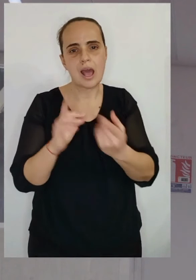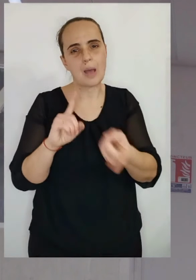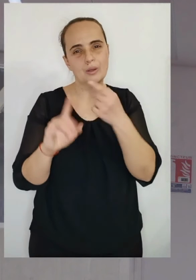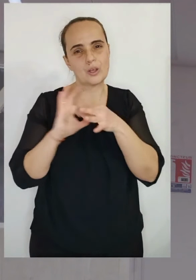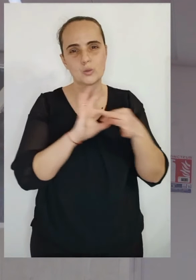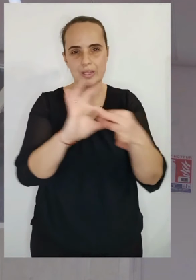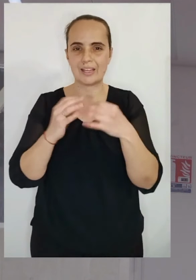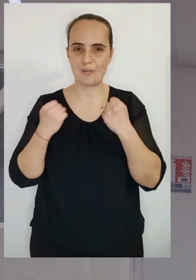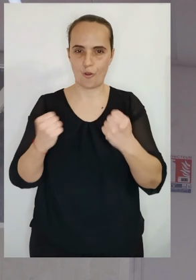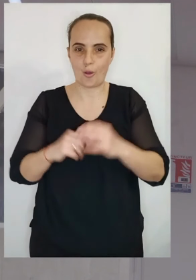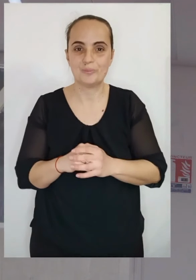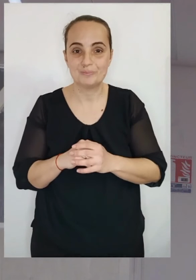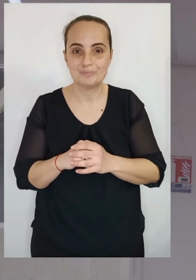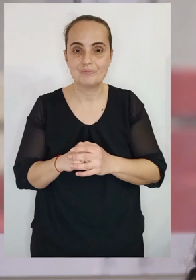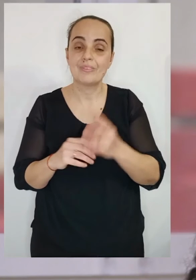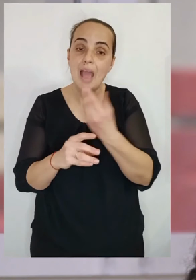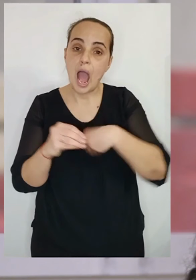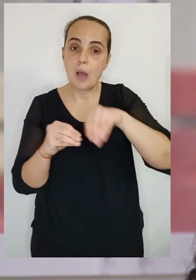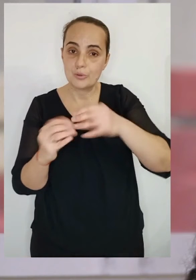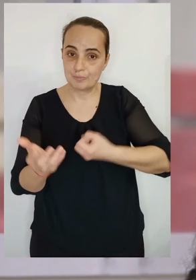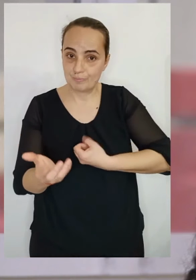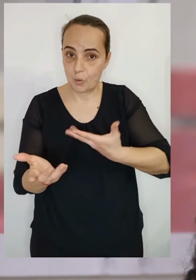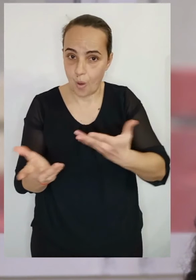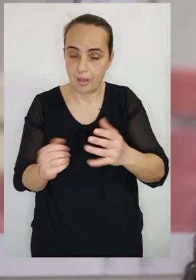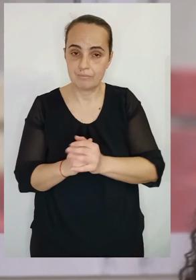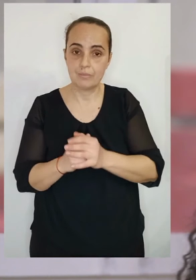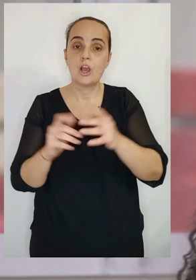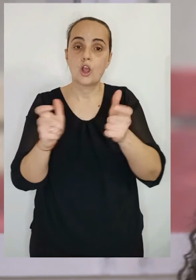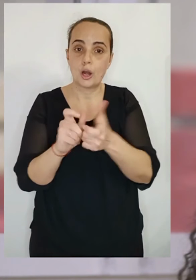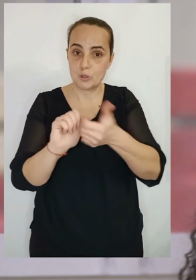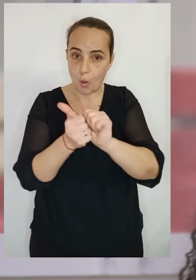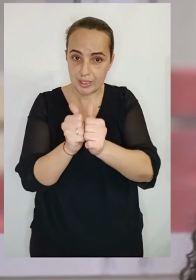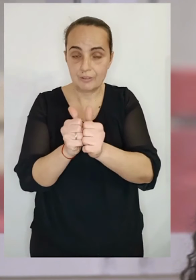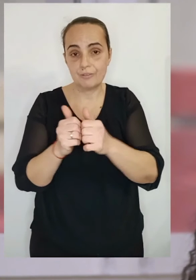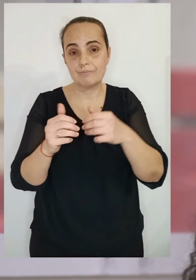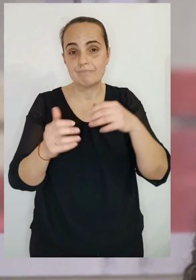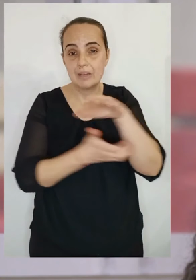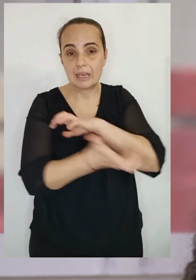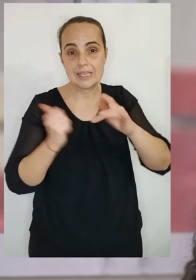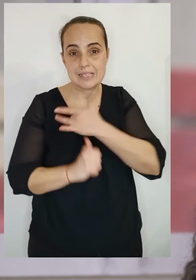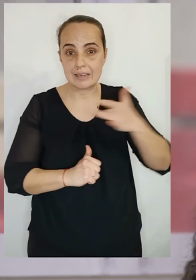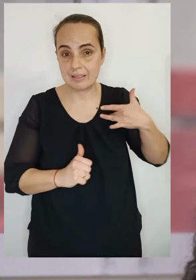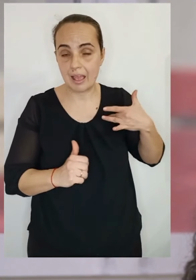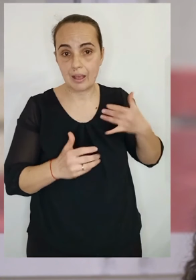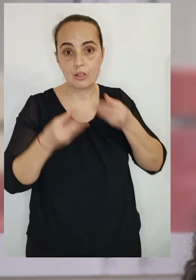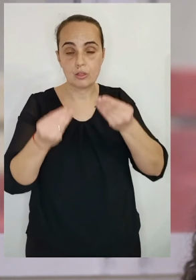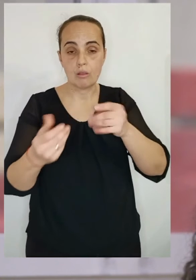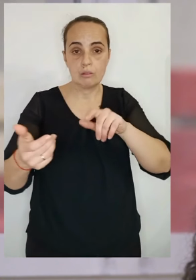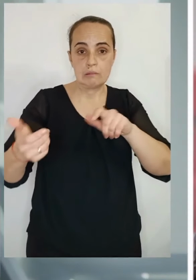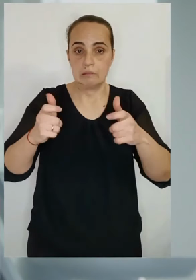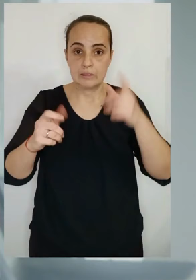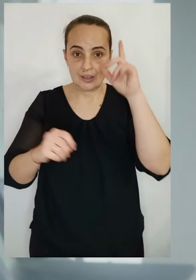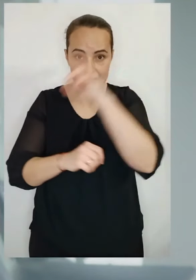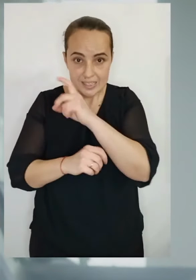témoignage de solidarité fort. Et je veux dire aussi que les clubs sportifs, ils ont été impactés par la crise sanitaire là, en 2020